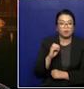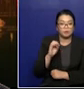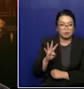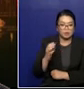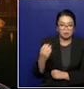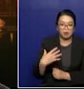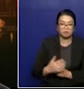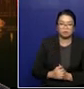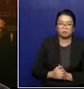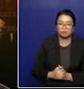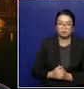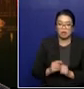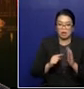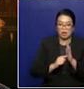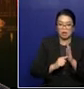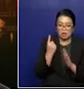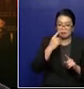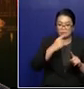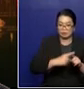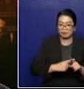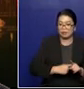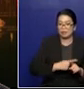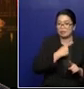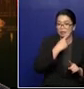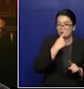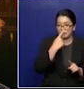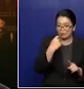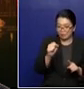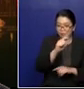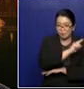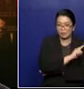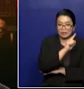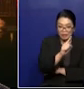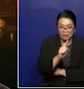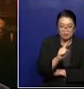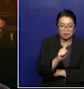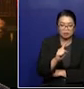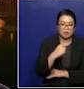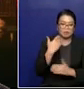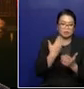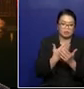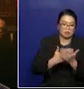ะ64จะเริ่มตั้งแต่วันที่1ตุลาคมอีกไม่กี่วันเนี่ยจะเลวร้ายที่สุดวูบล